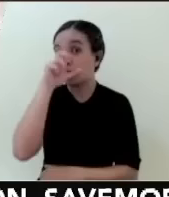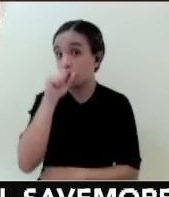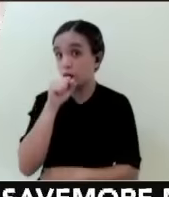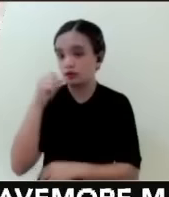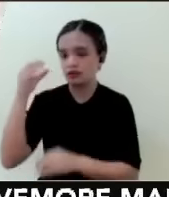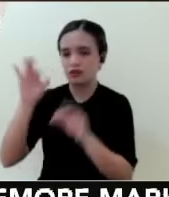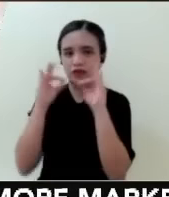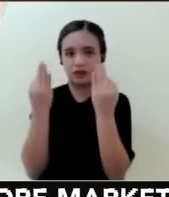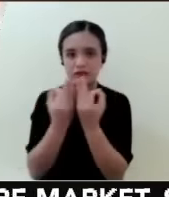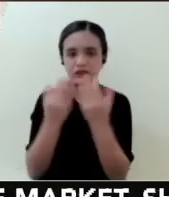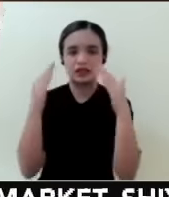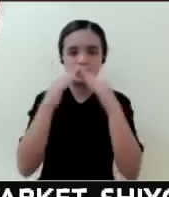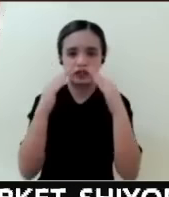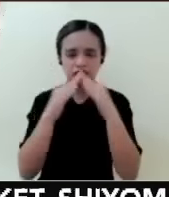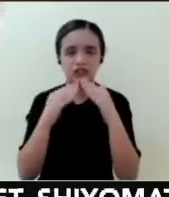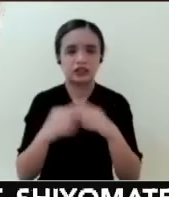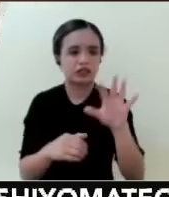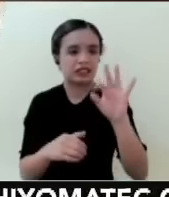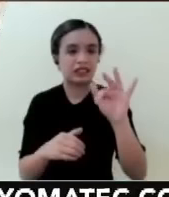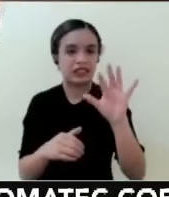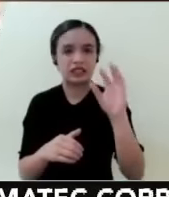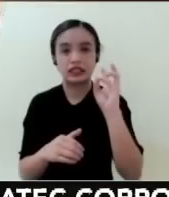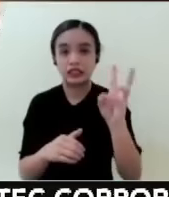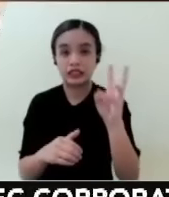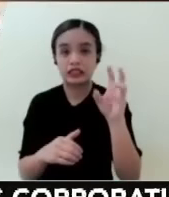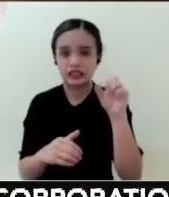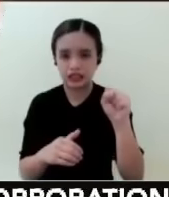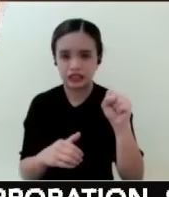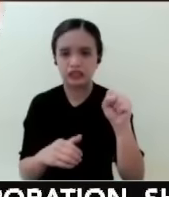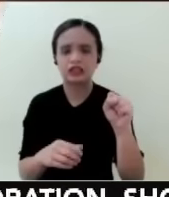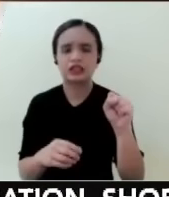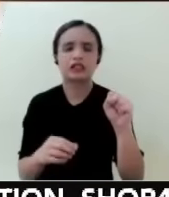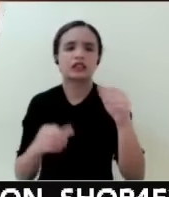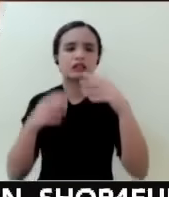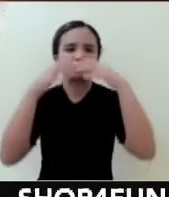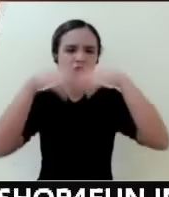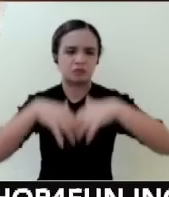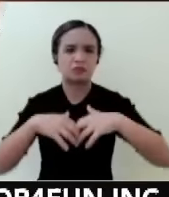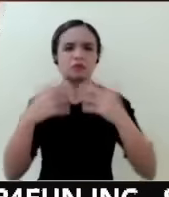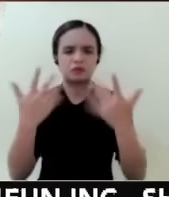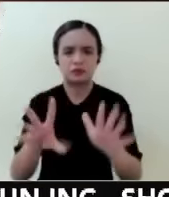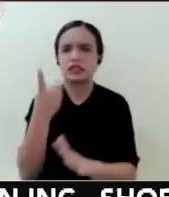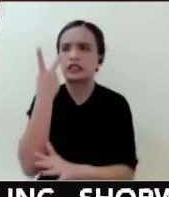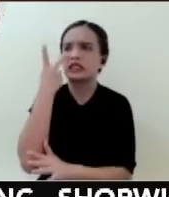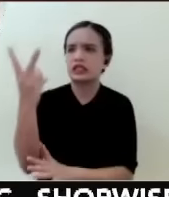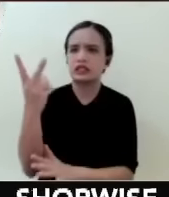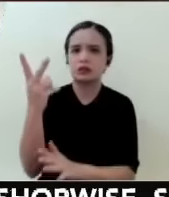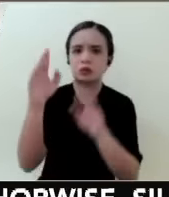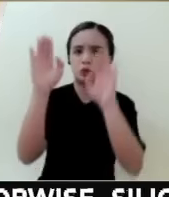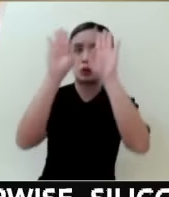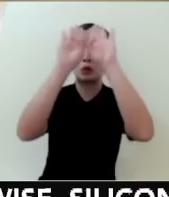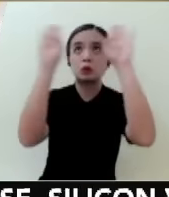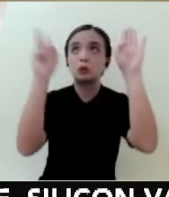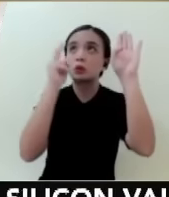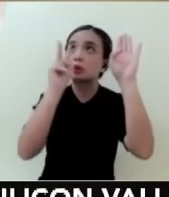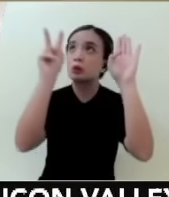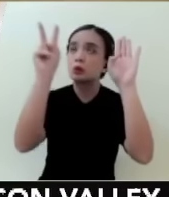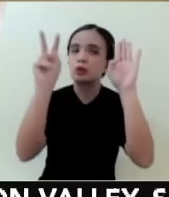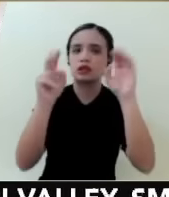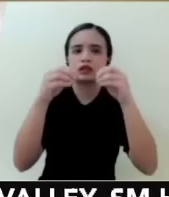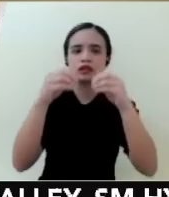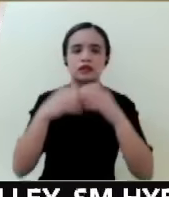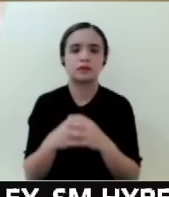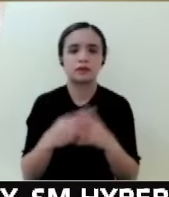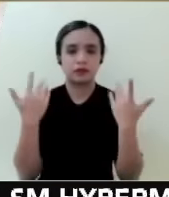na 1960s pa na sa, naguba na ng atopya, sa nakita ya sa may dingding ya, kamunga karab-karab. Naapula ang